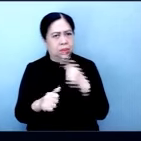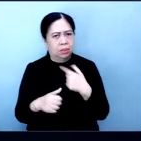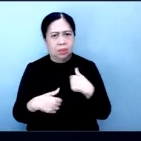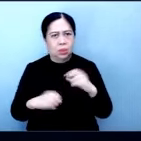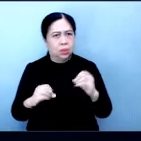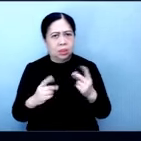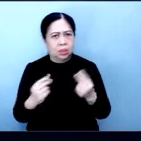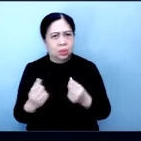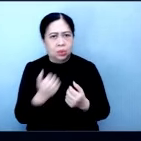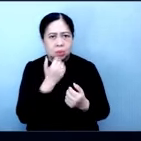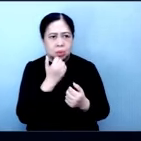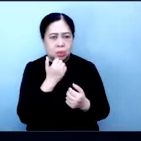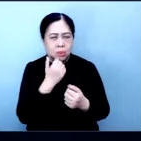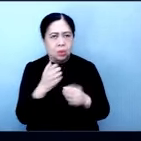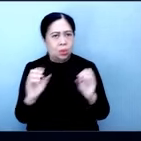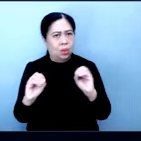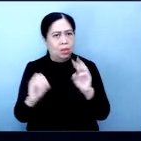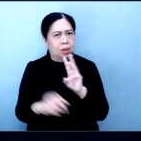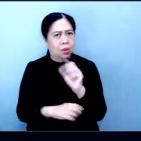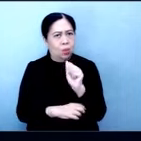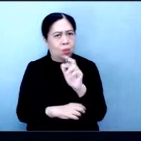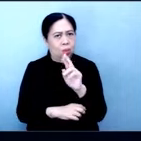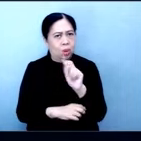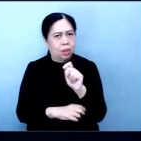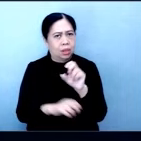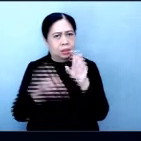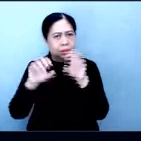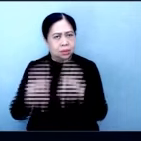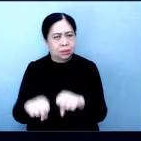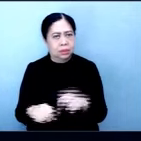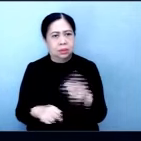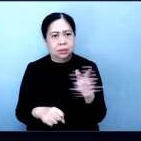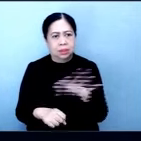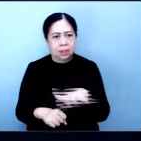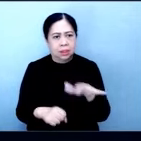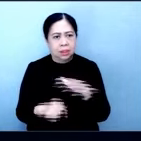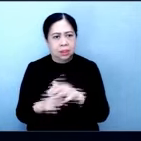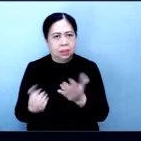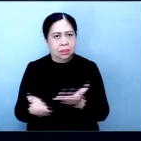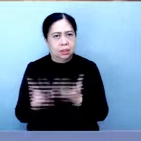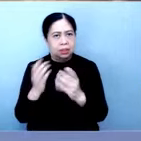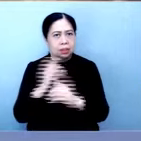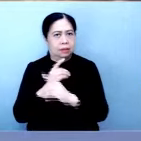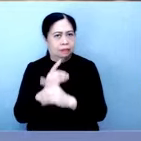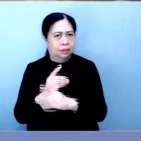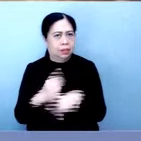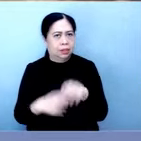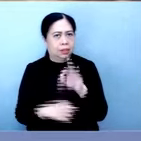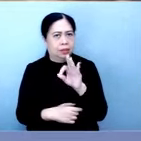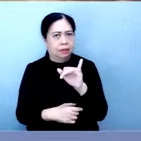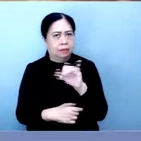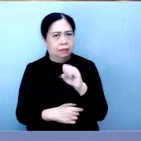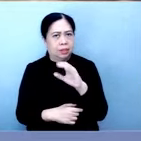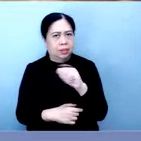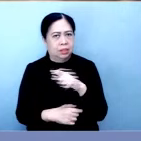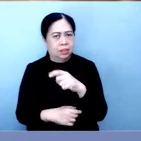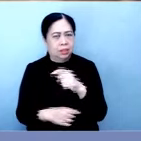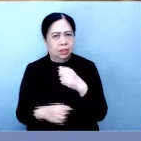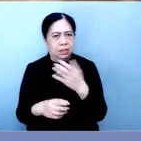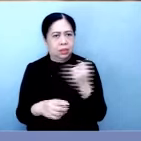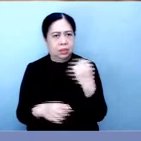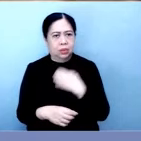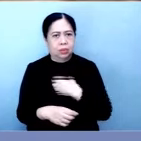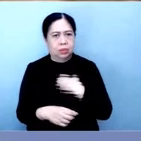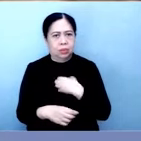sila. Warrantless arrest daw ang ginawa sa kanila. Maghahain sila ng depensa sa piskalya para bawiin ang isinampang reklamong